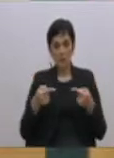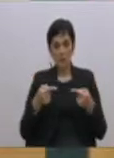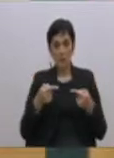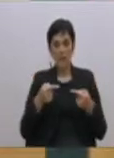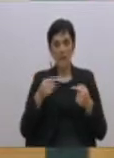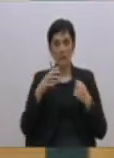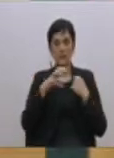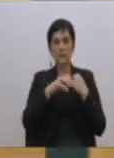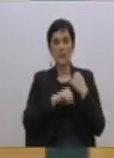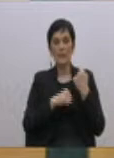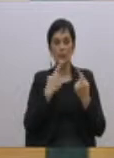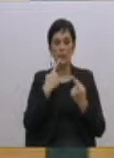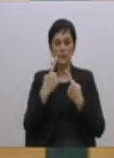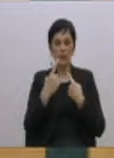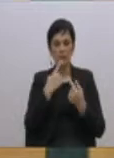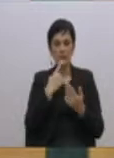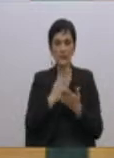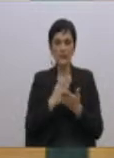საბოლოოდ საუბარია